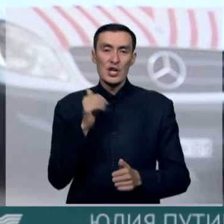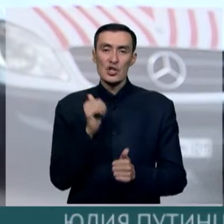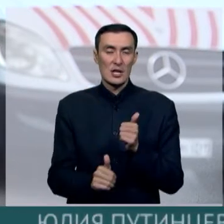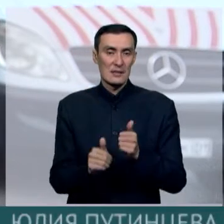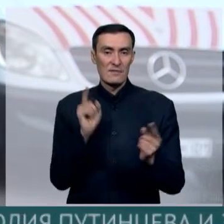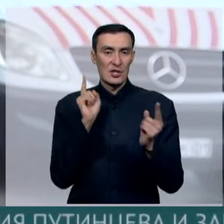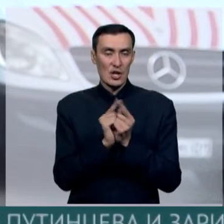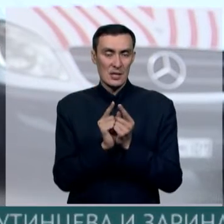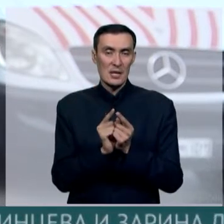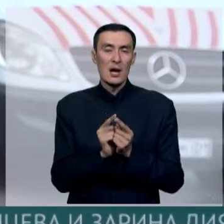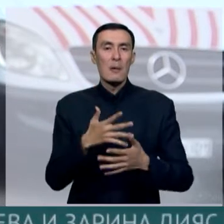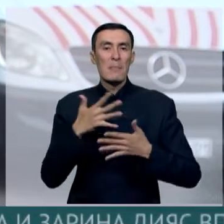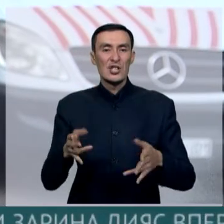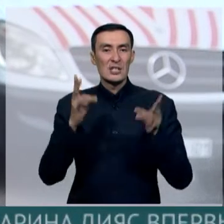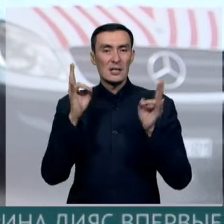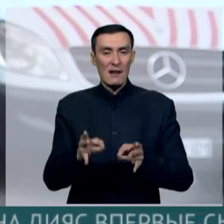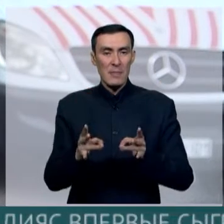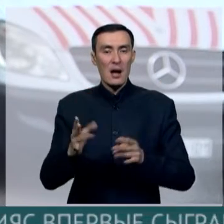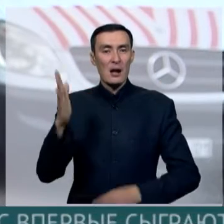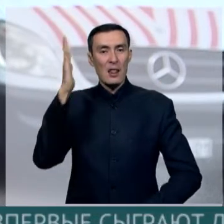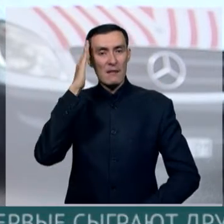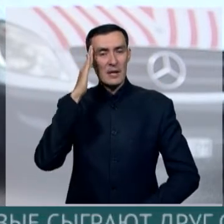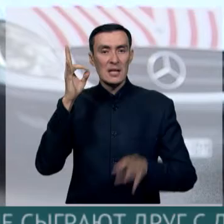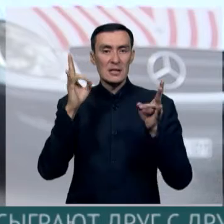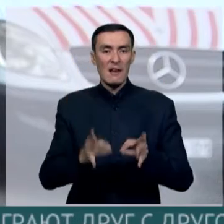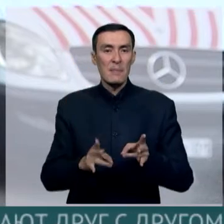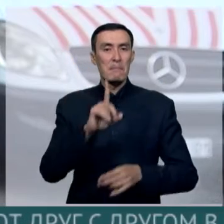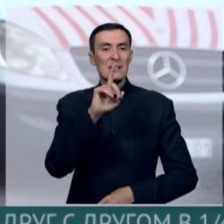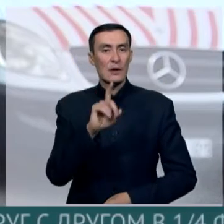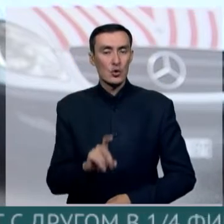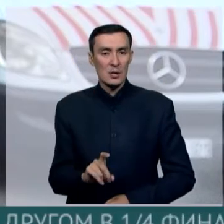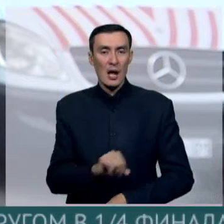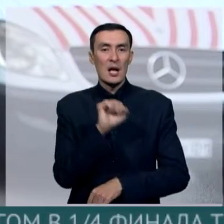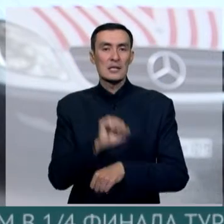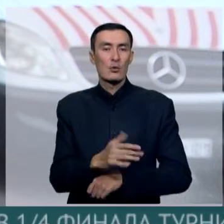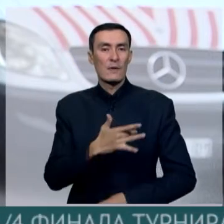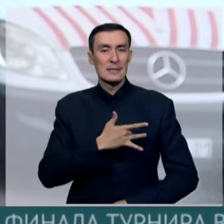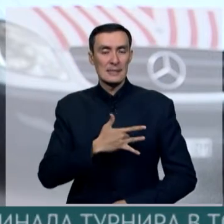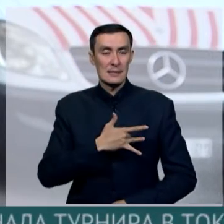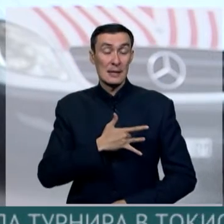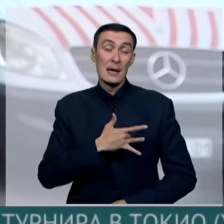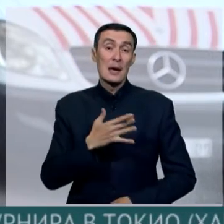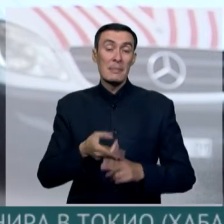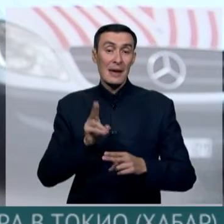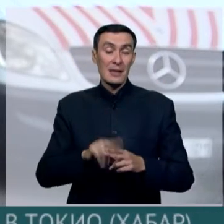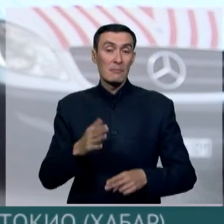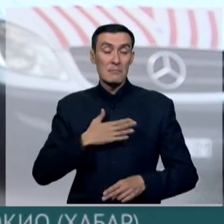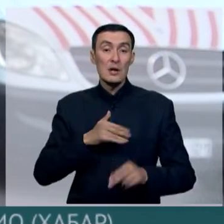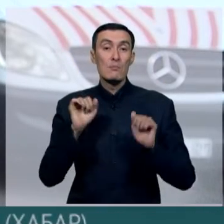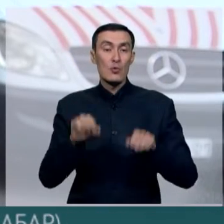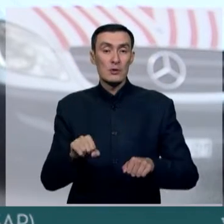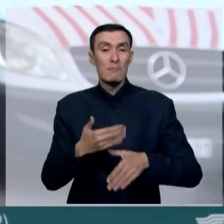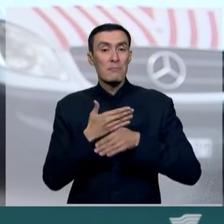часто. То есть это большие травмы, как травмы головы, травмы позвоночника, остановка сердца, да. То есть при этом мы можем